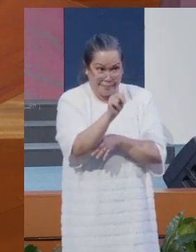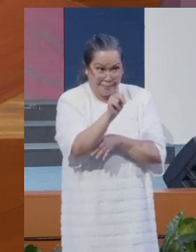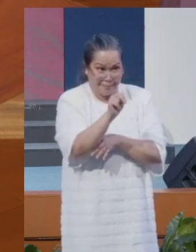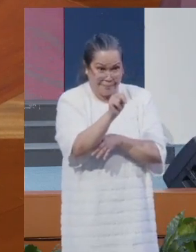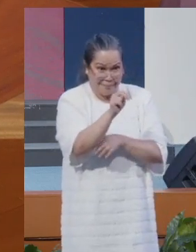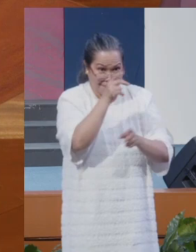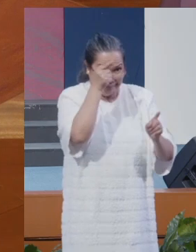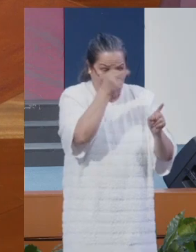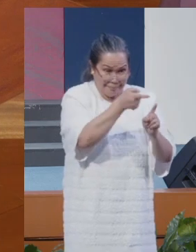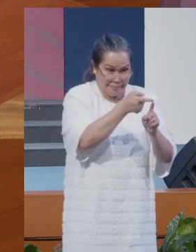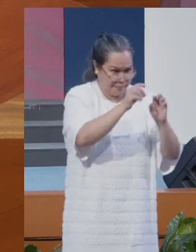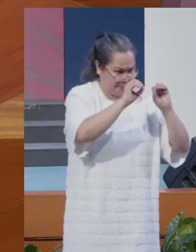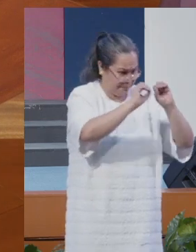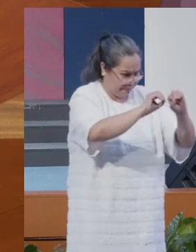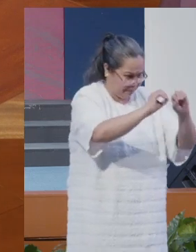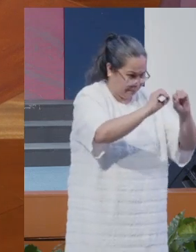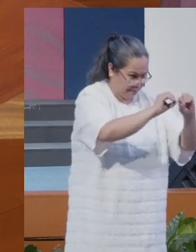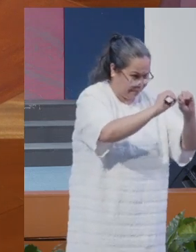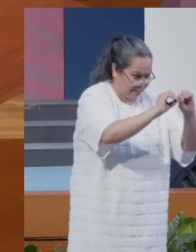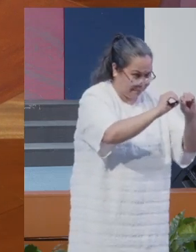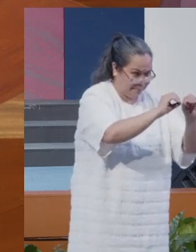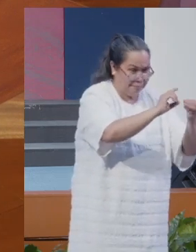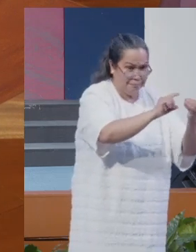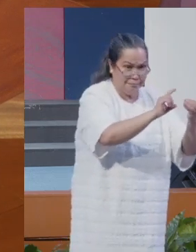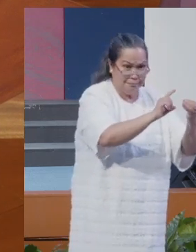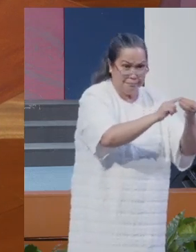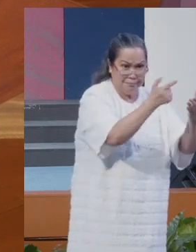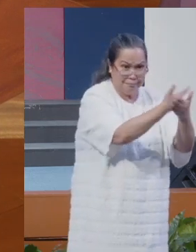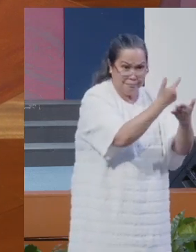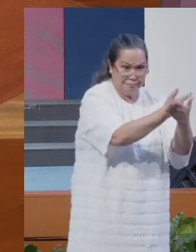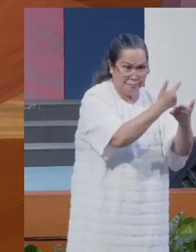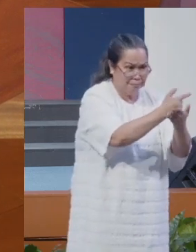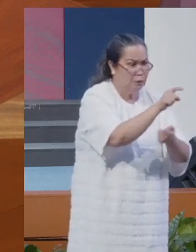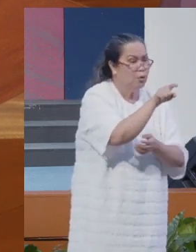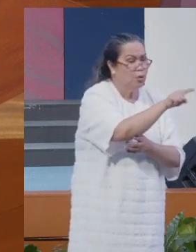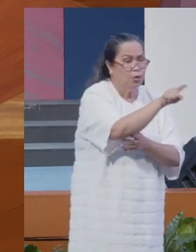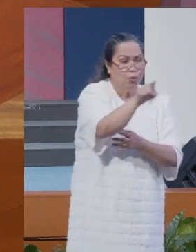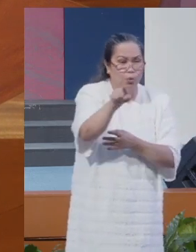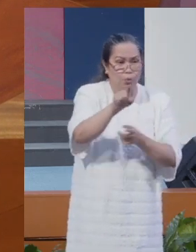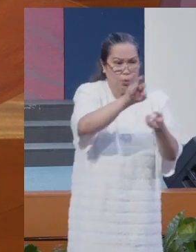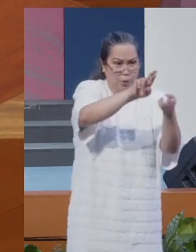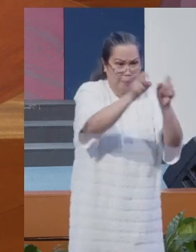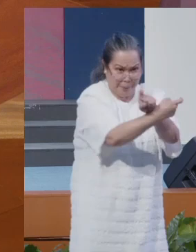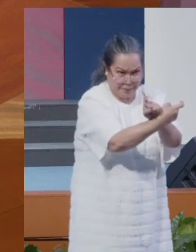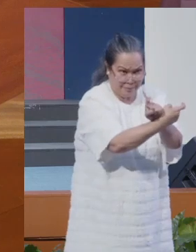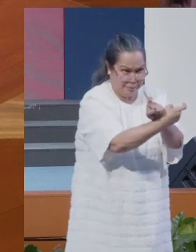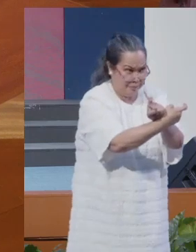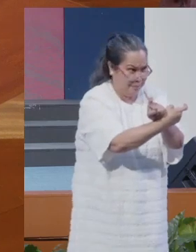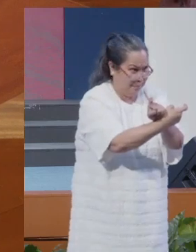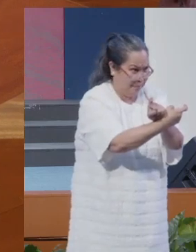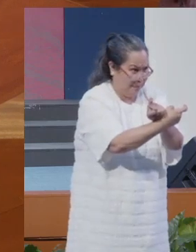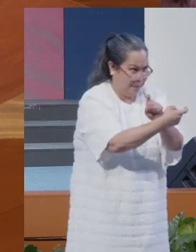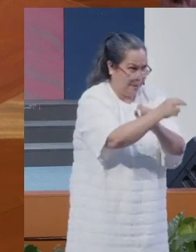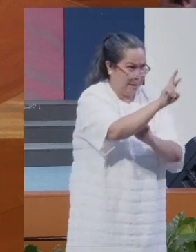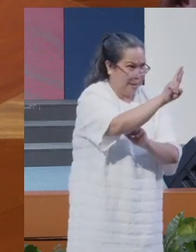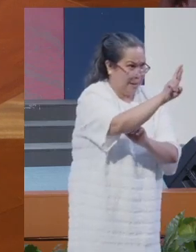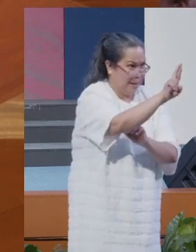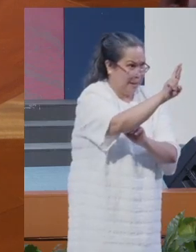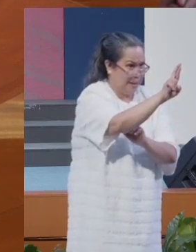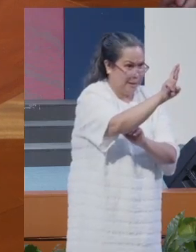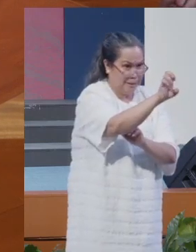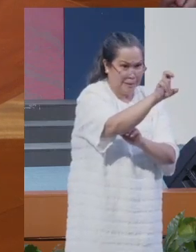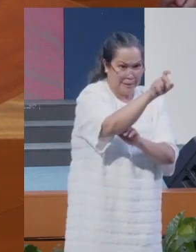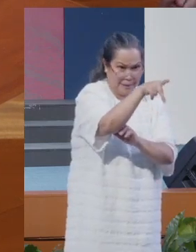kanyang katuruan is a gospel of repentance. Naalala nyo sa Matthew chapter 3 verse 4,